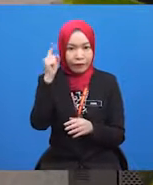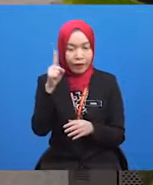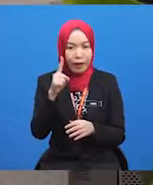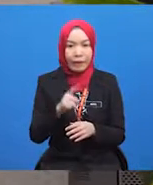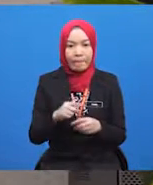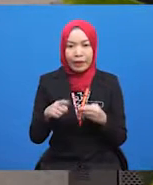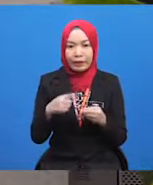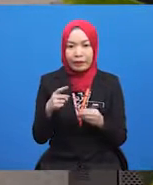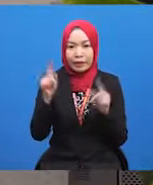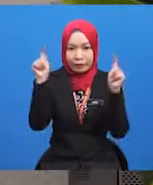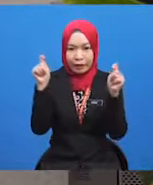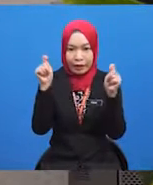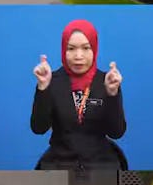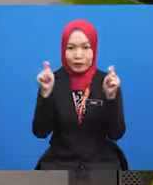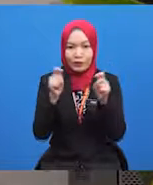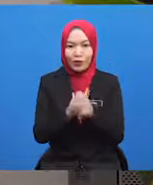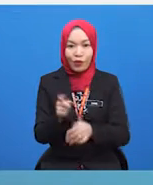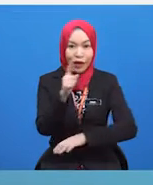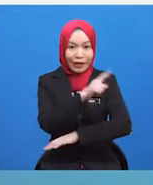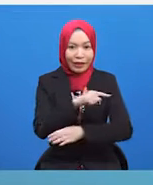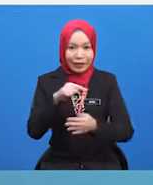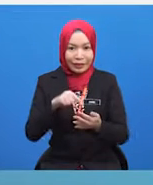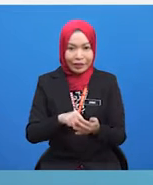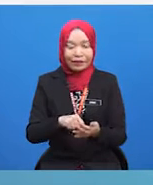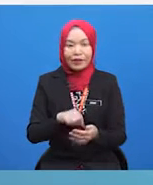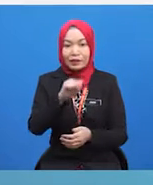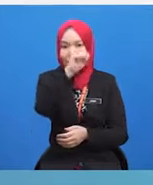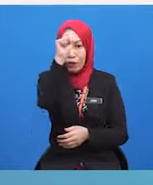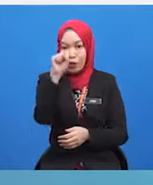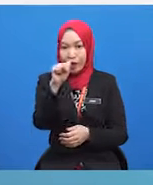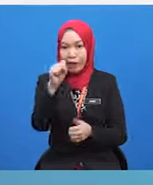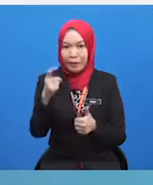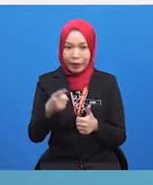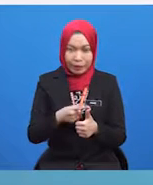tentang tajuk pembelajaran pada hari ini. Soalan pertama,